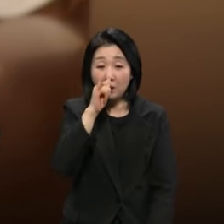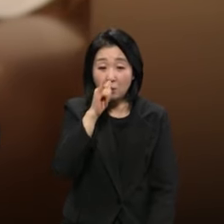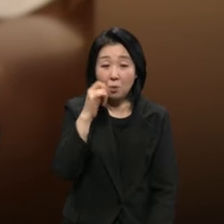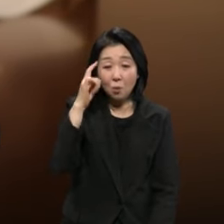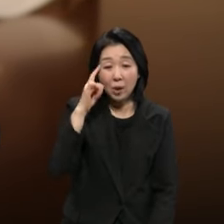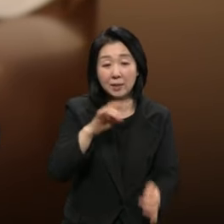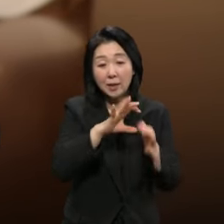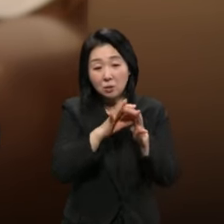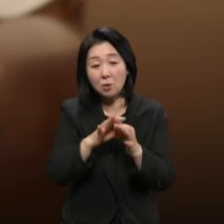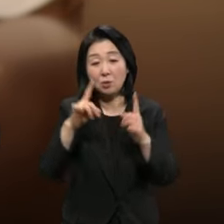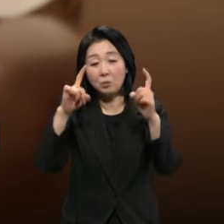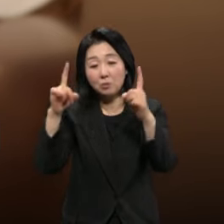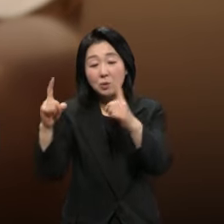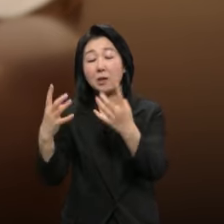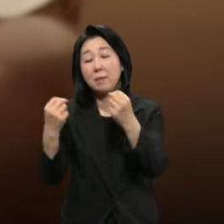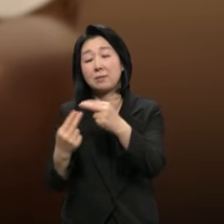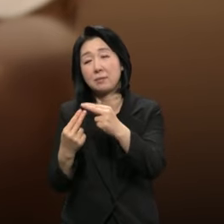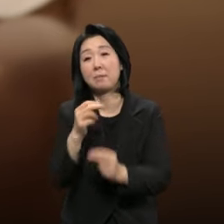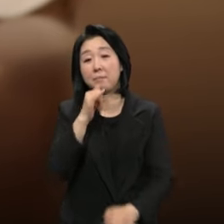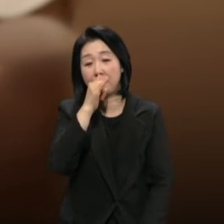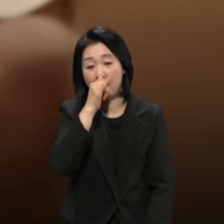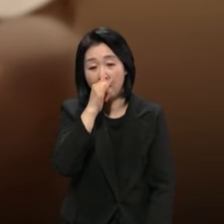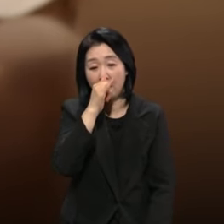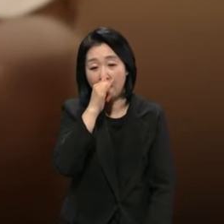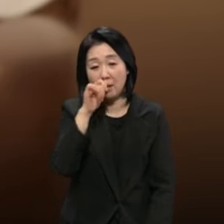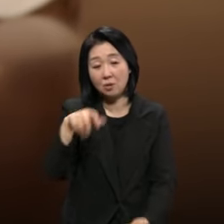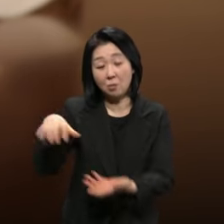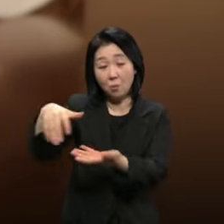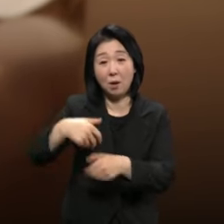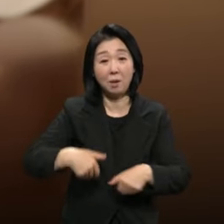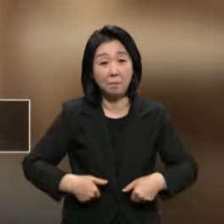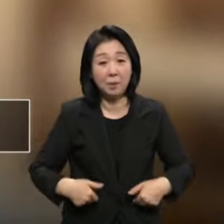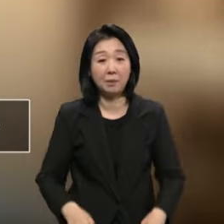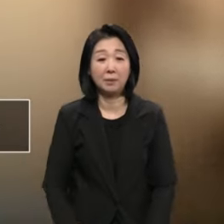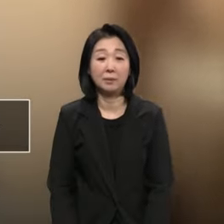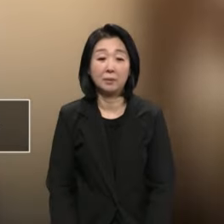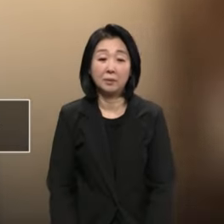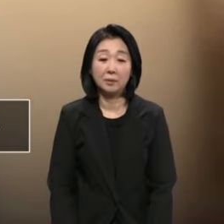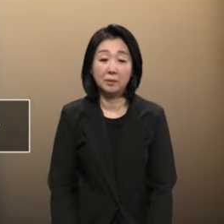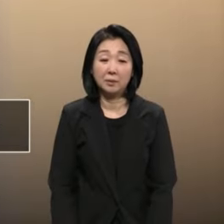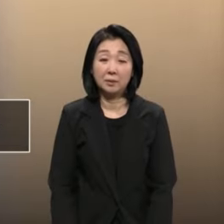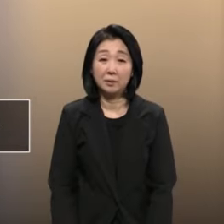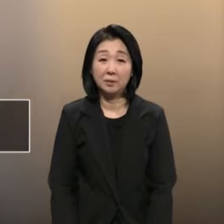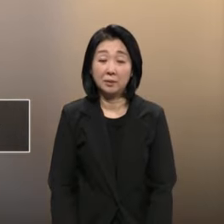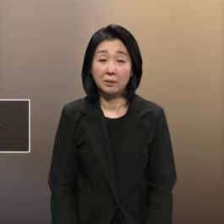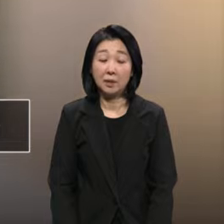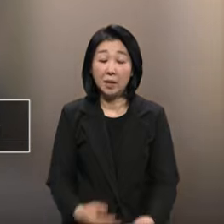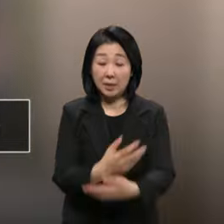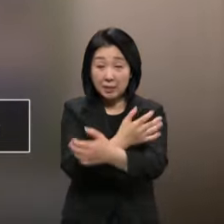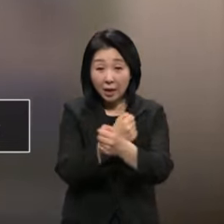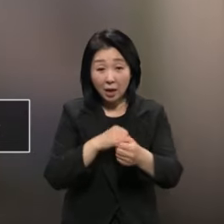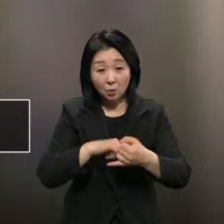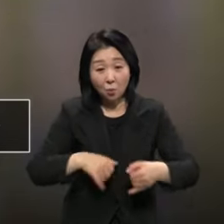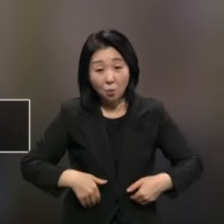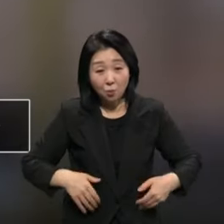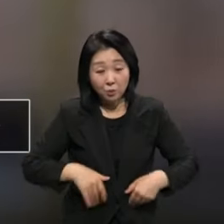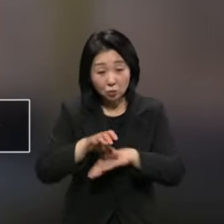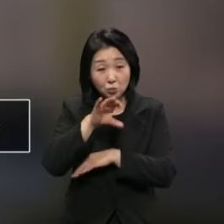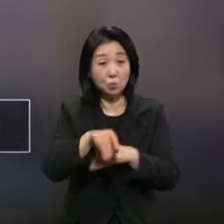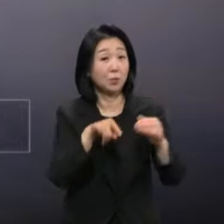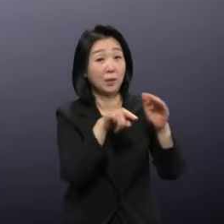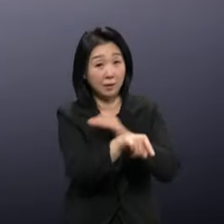모습. 수천 장의 사진을 누적을 해서 이거를 지금 모아야 되나. 웨딩홀 계약상 필수 사항이었던 스튜디오도